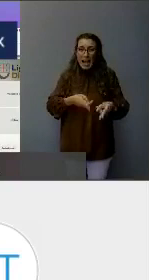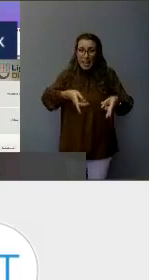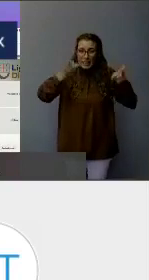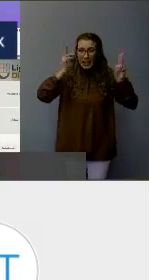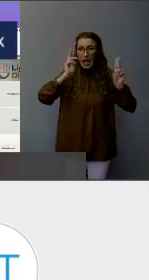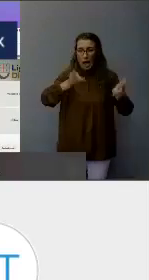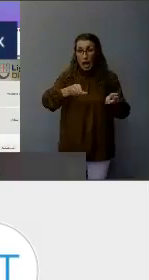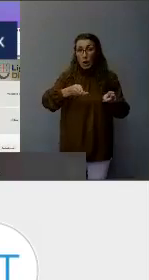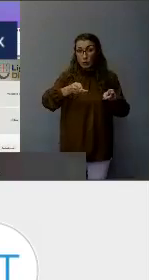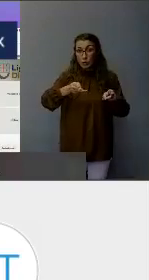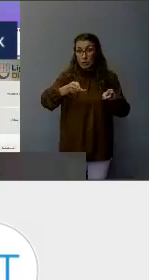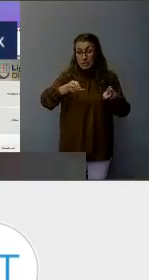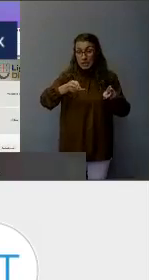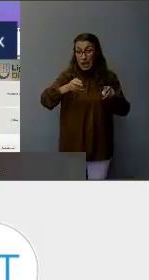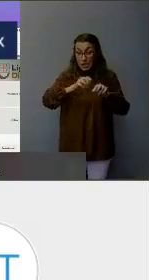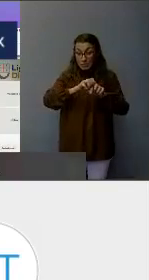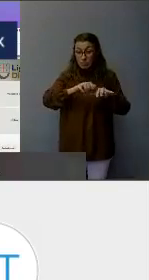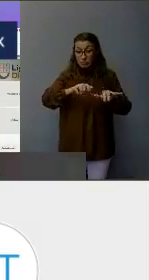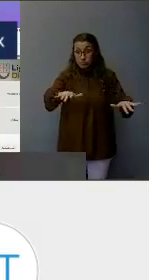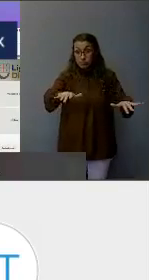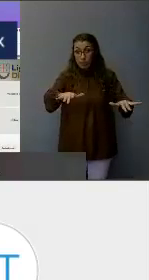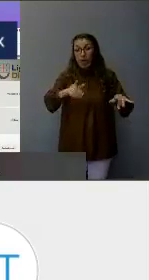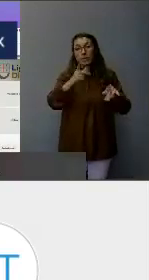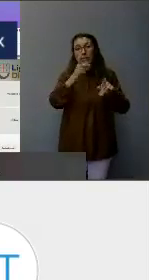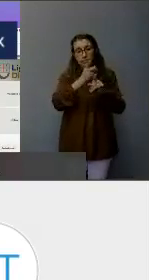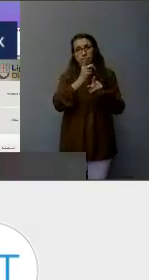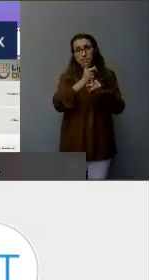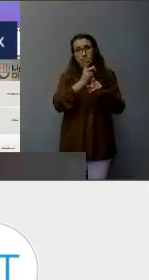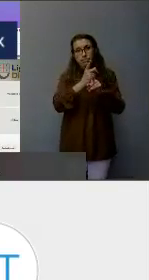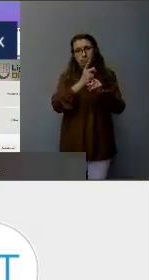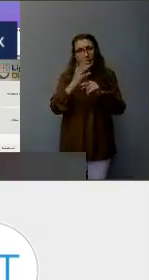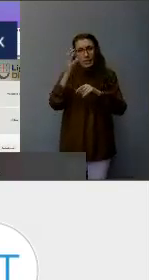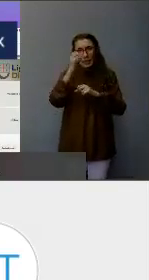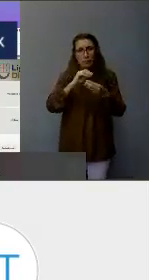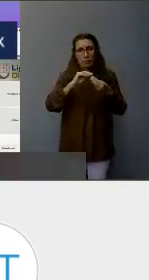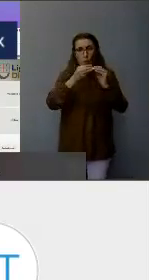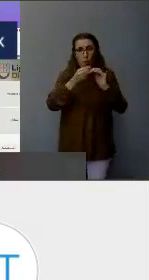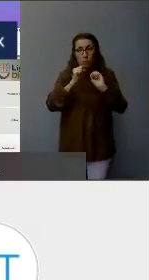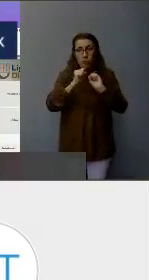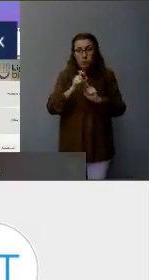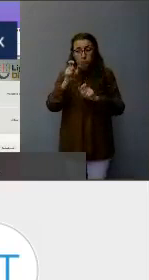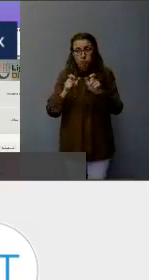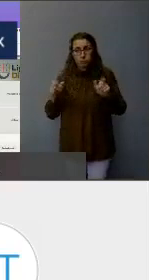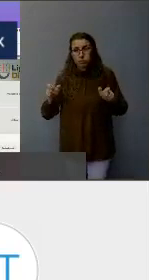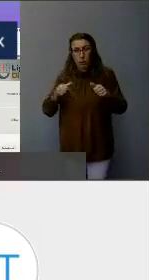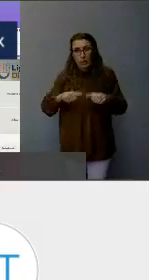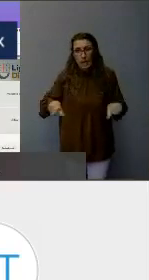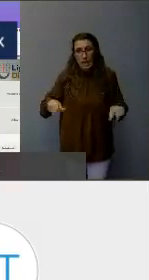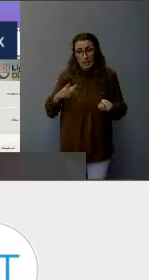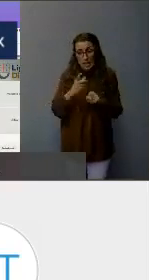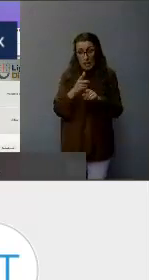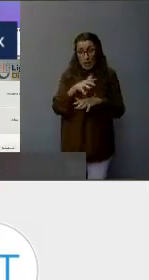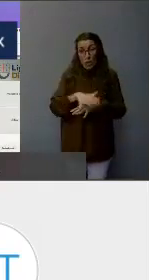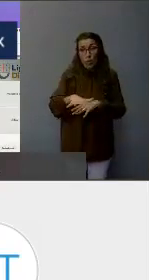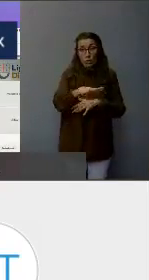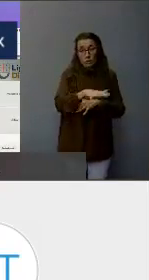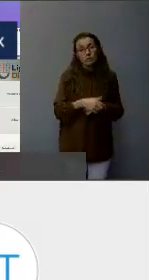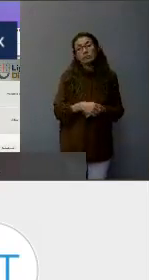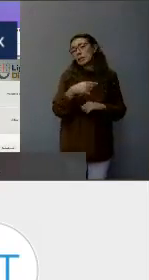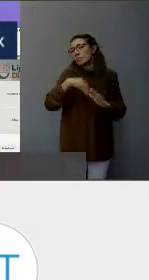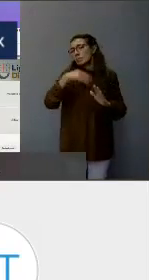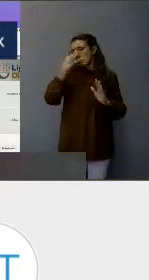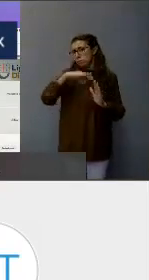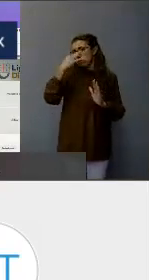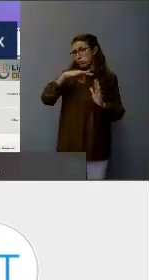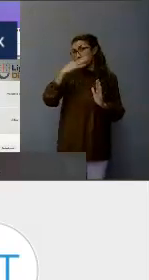destinarsi precedenza libera ecco ho molto evidenziato la parte finale